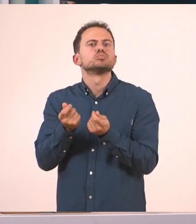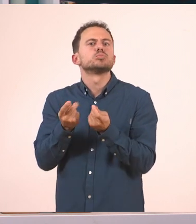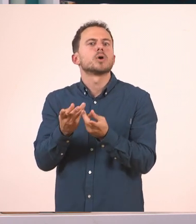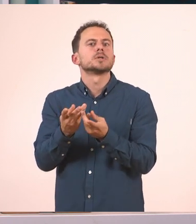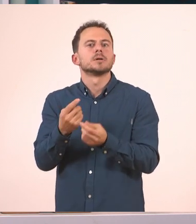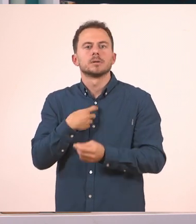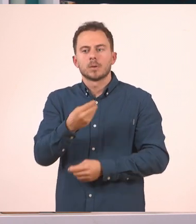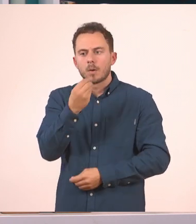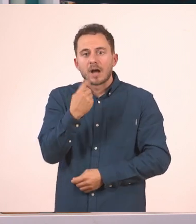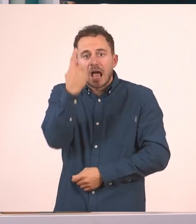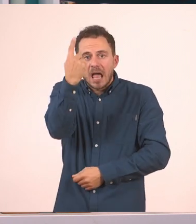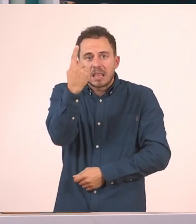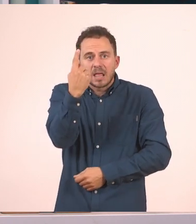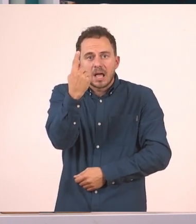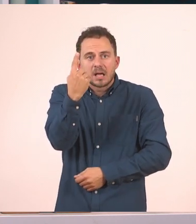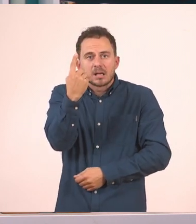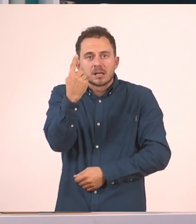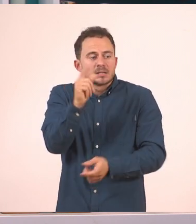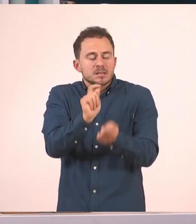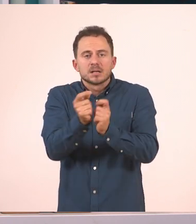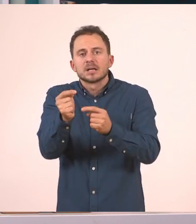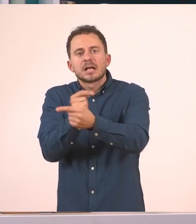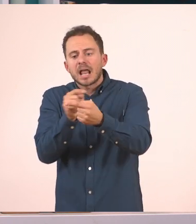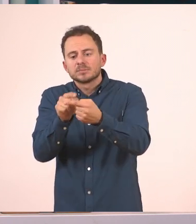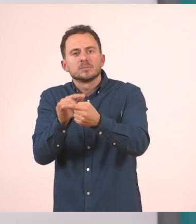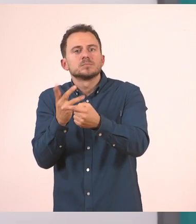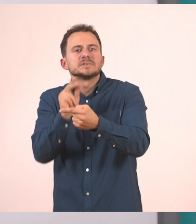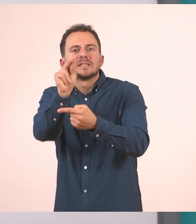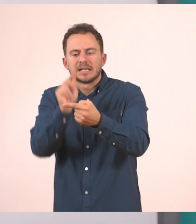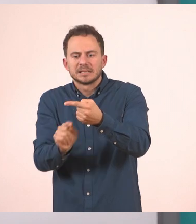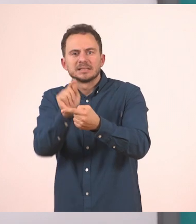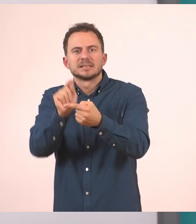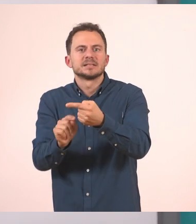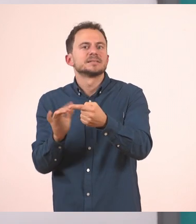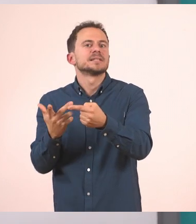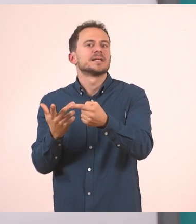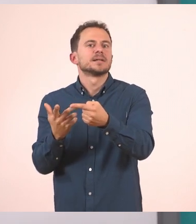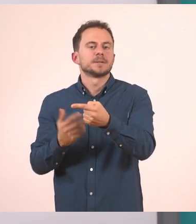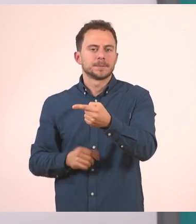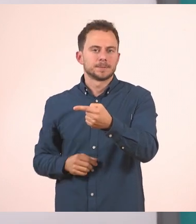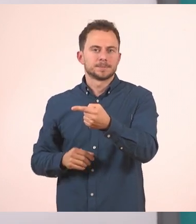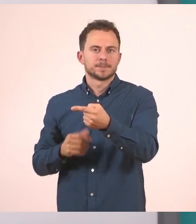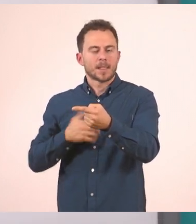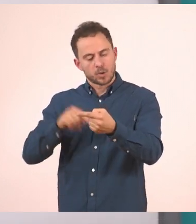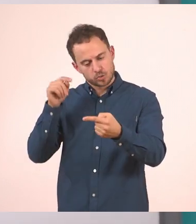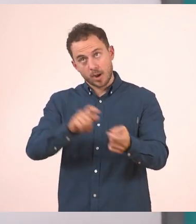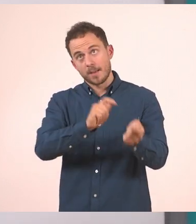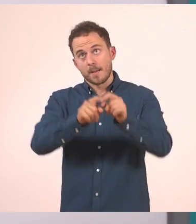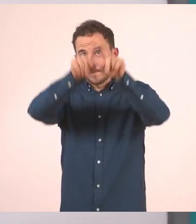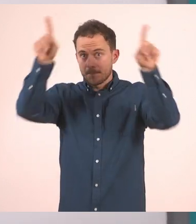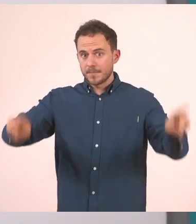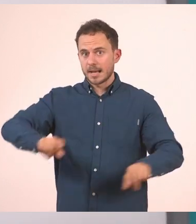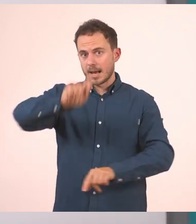εδώ το μπισκοτάκι. Τι μέρος της ποσότητας που είχαμε. Για να το σχεδιάσουμε στον πίνακα τώρα και να βρείτε